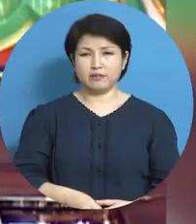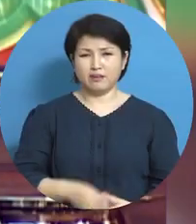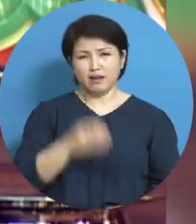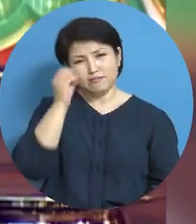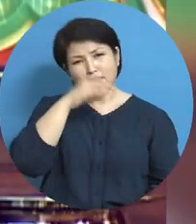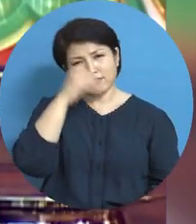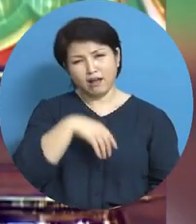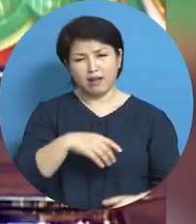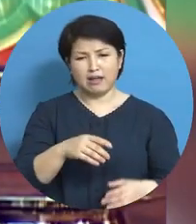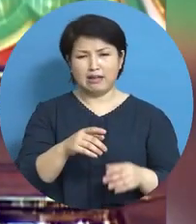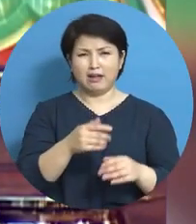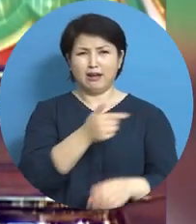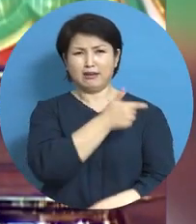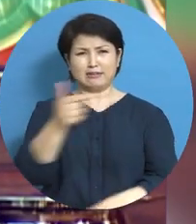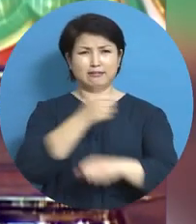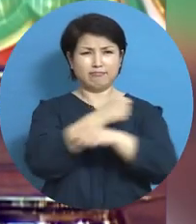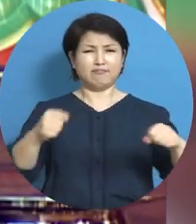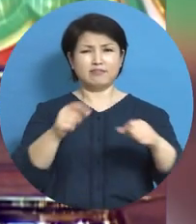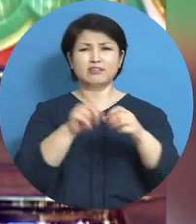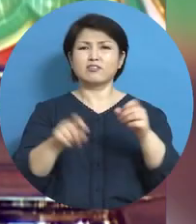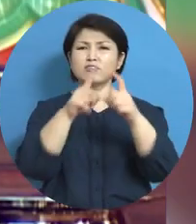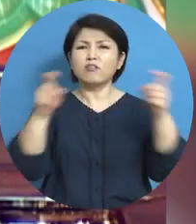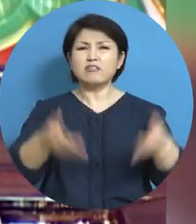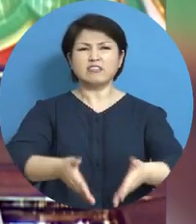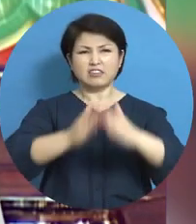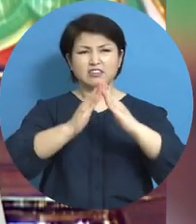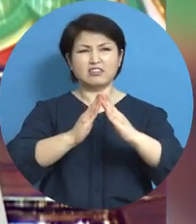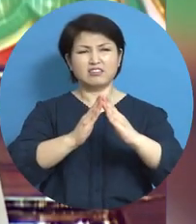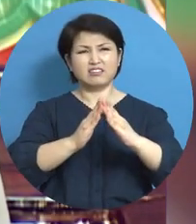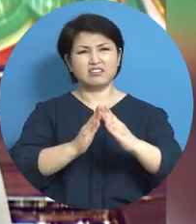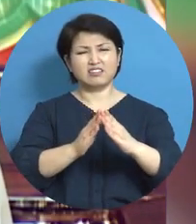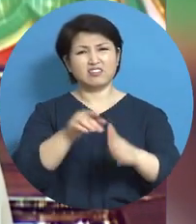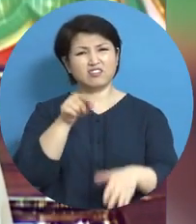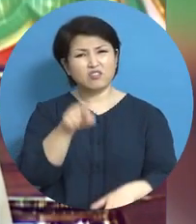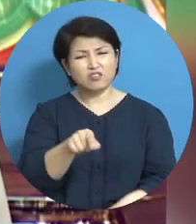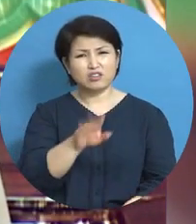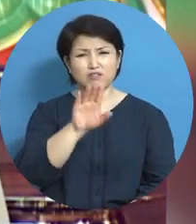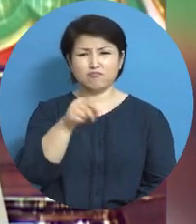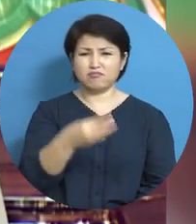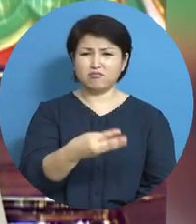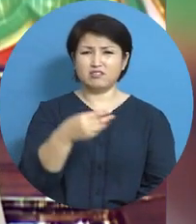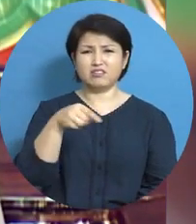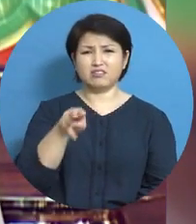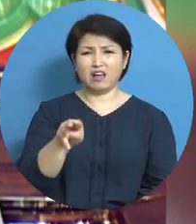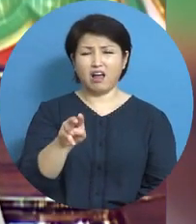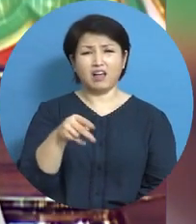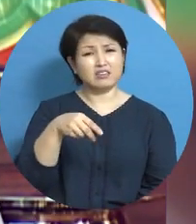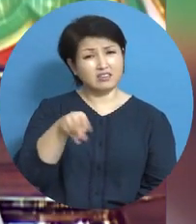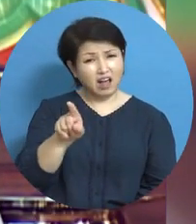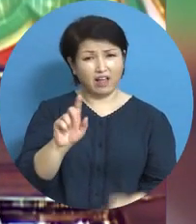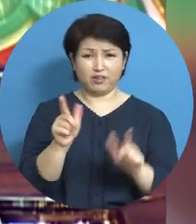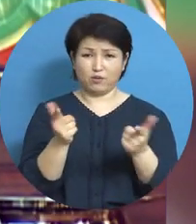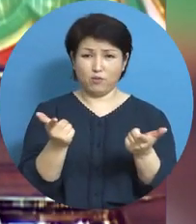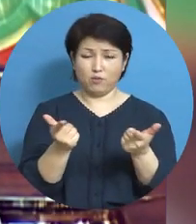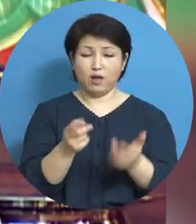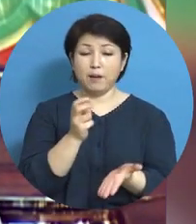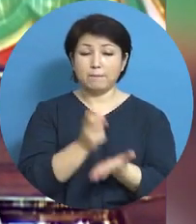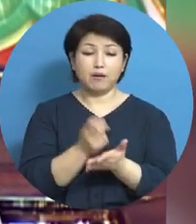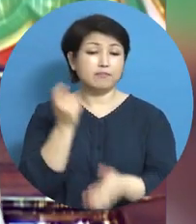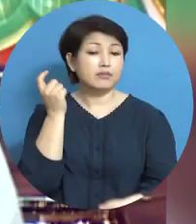무턱대고 큰 절을 짓는 게 불사라는 말을 하려는 게 아닙니다. 법을 듣고 기뻐하는